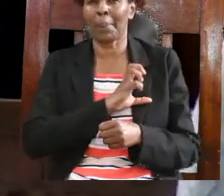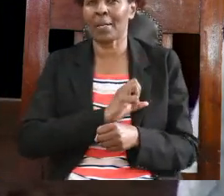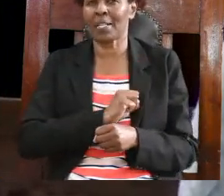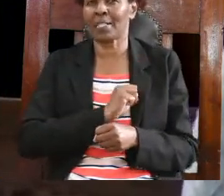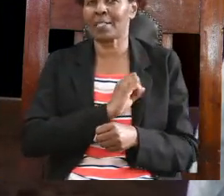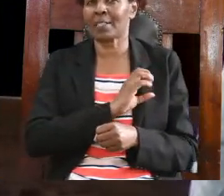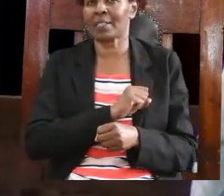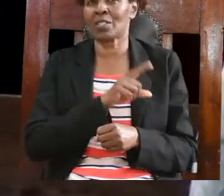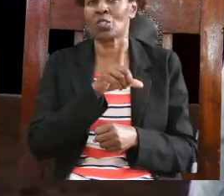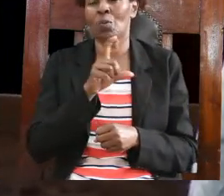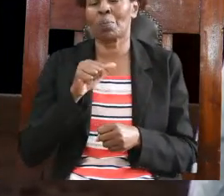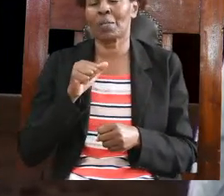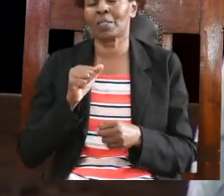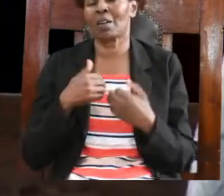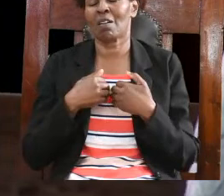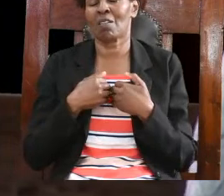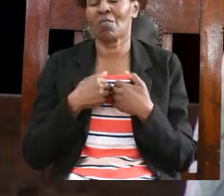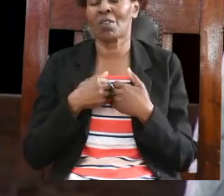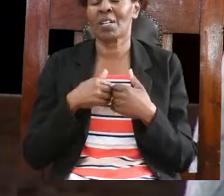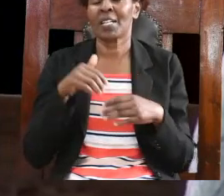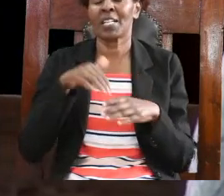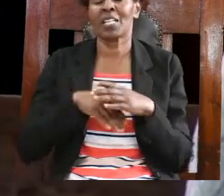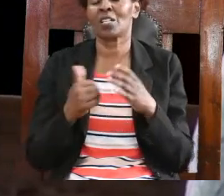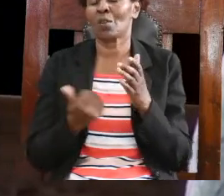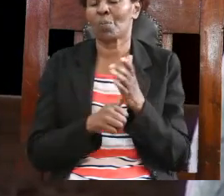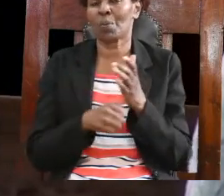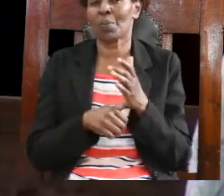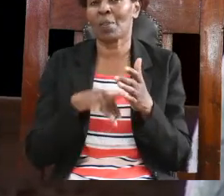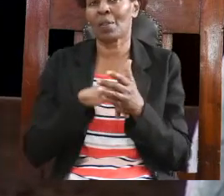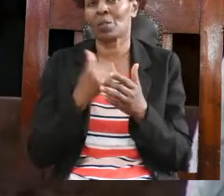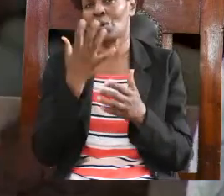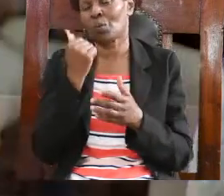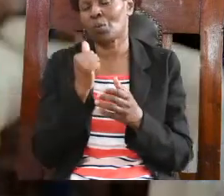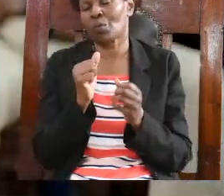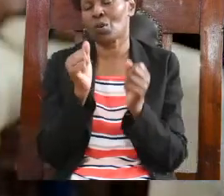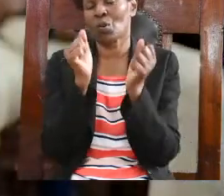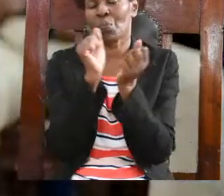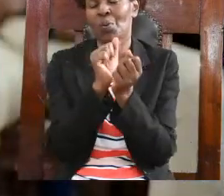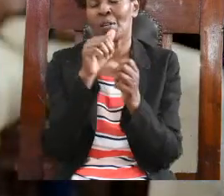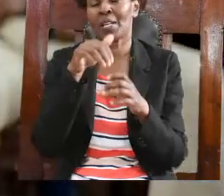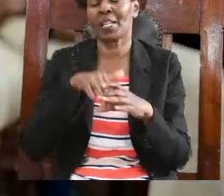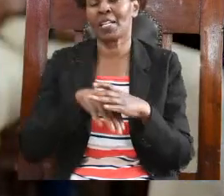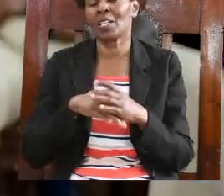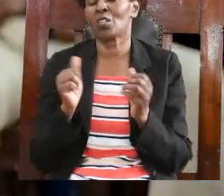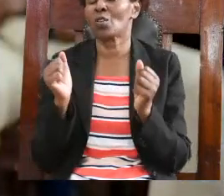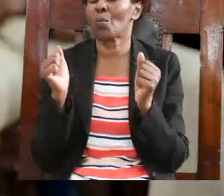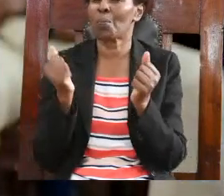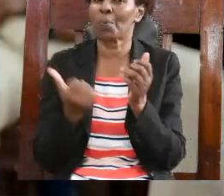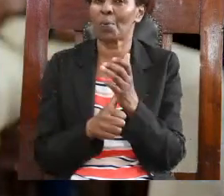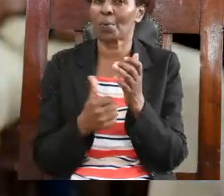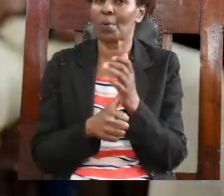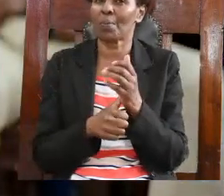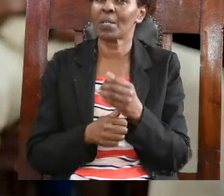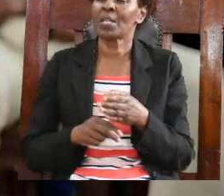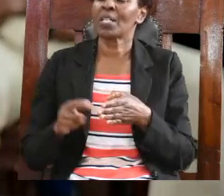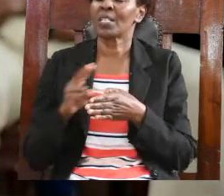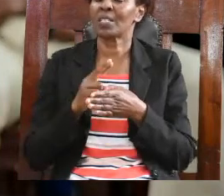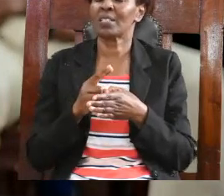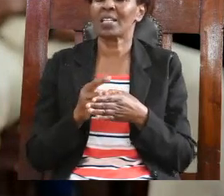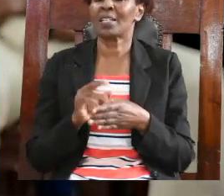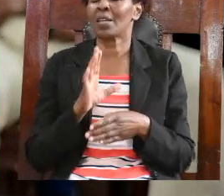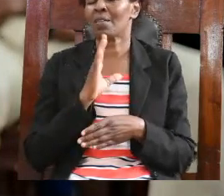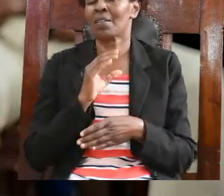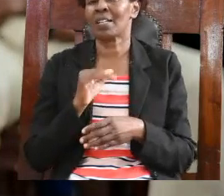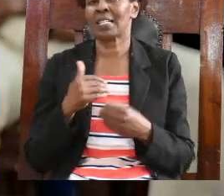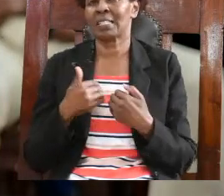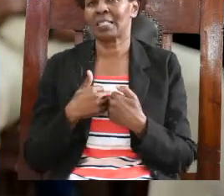tunapokutana na mateso. Ndiposa mtumishi wa Mungu Paulo, katika kuteseka kwake, yeye anatulia, anavumilia,